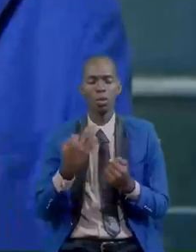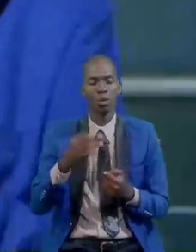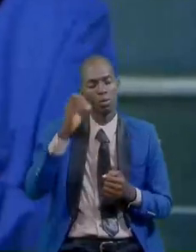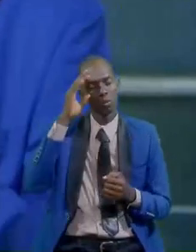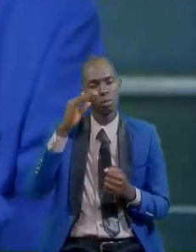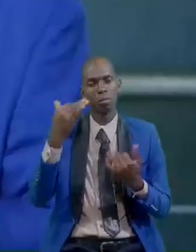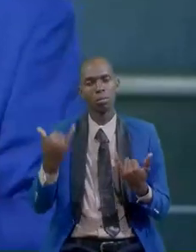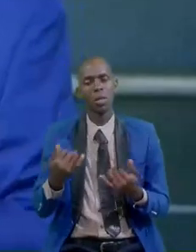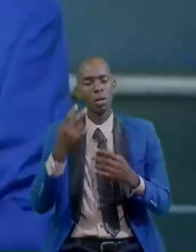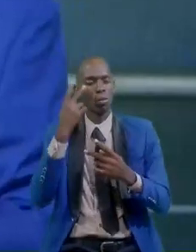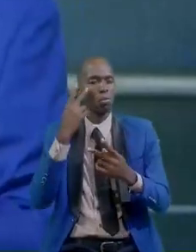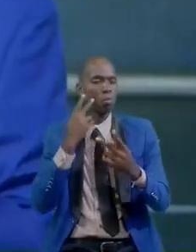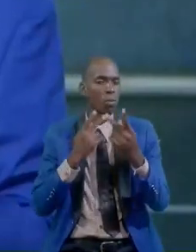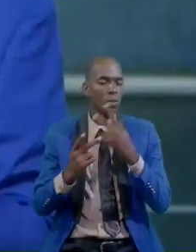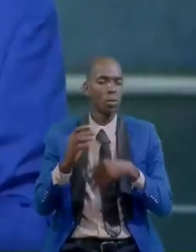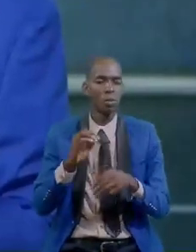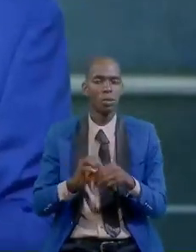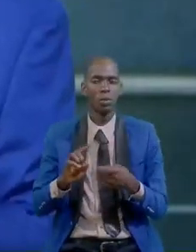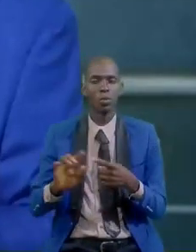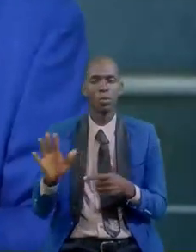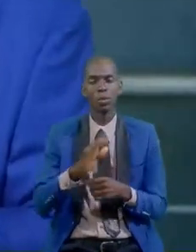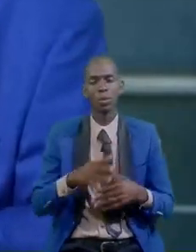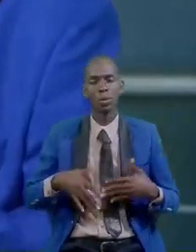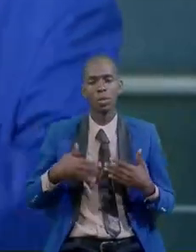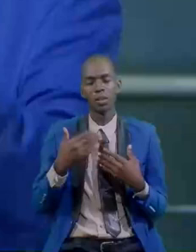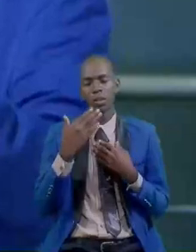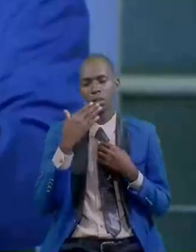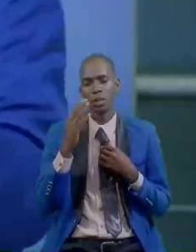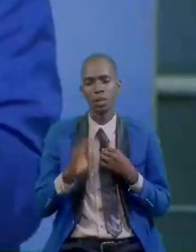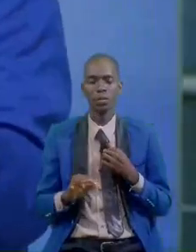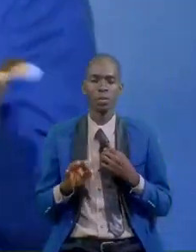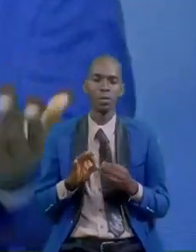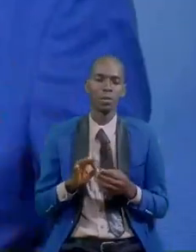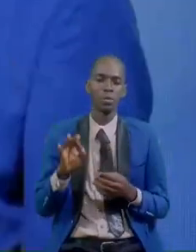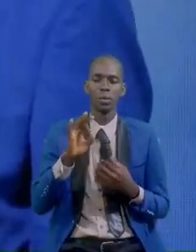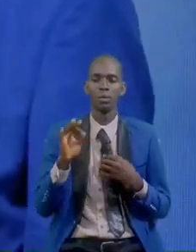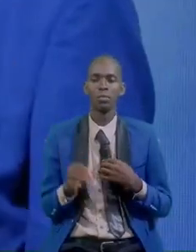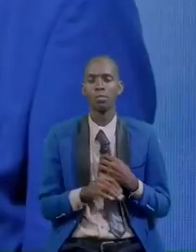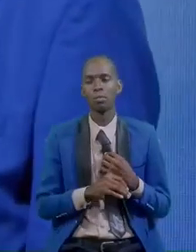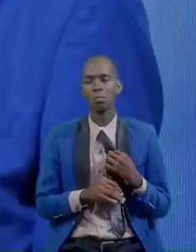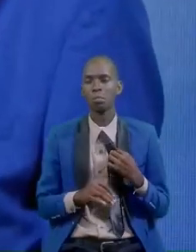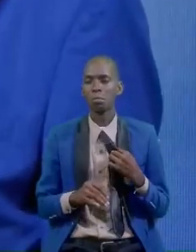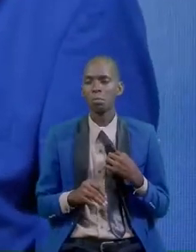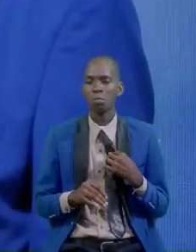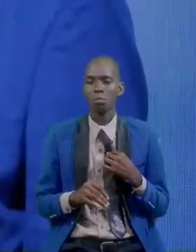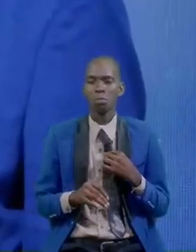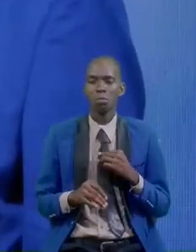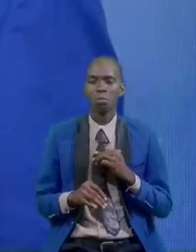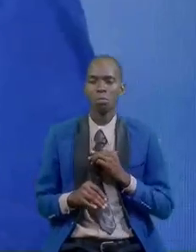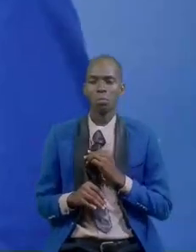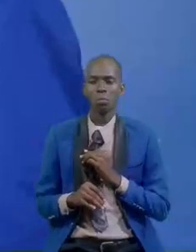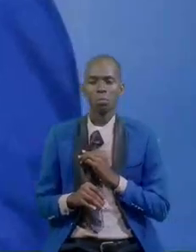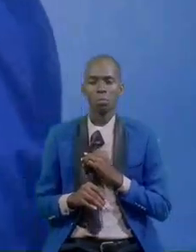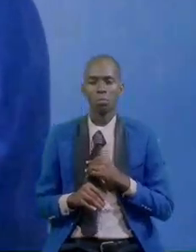je prophétise dans ta vie, mauvais esprit. Ou mais quelqu'un vient, comme Élie.